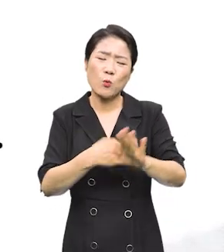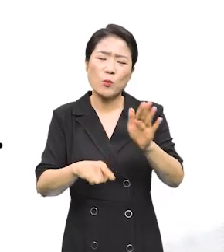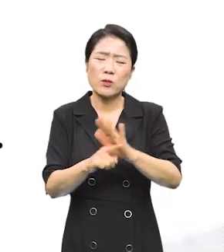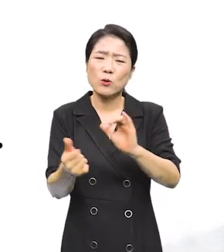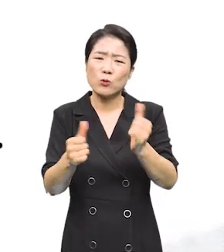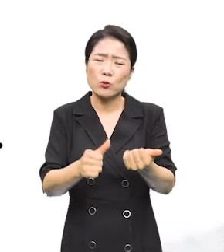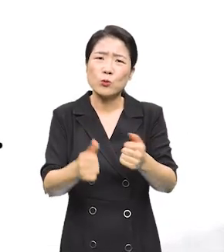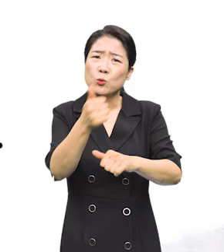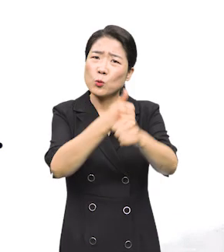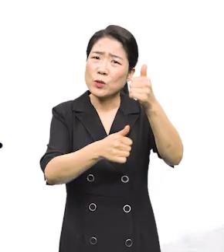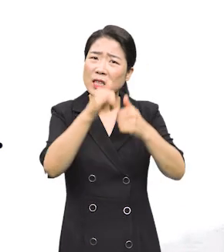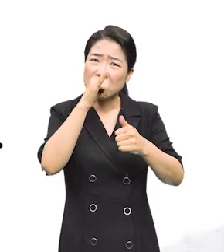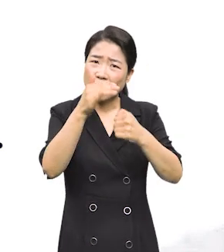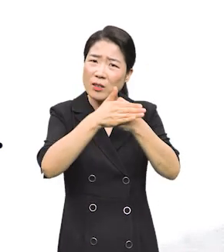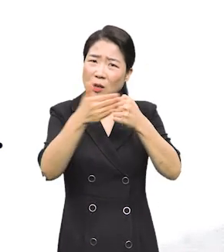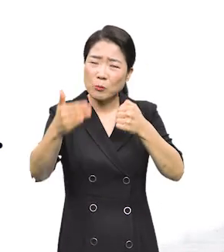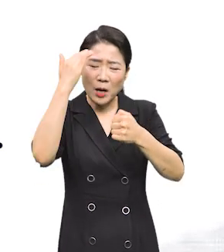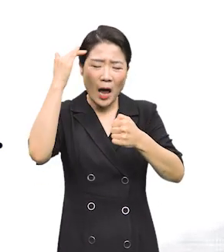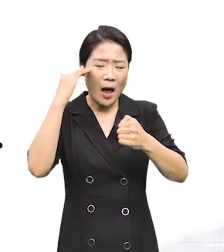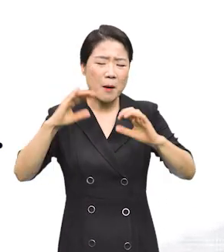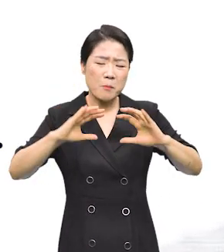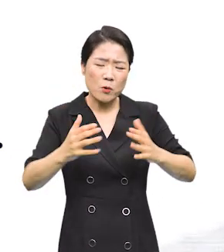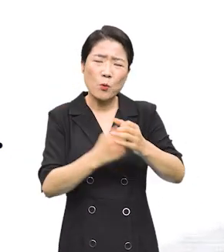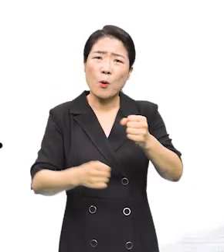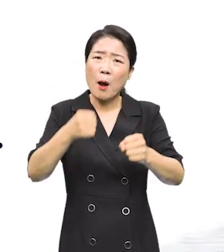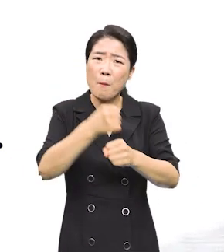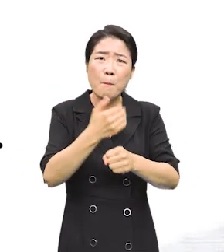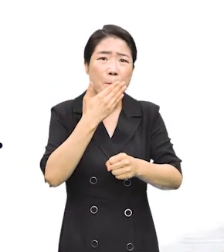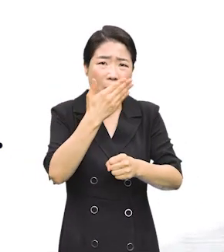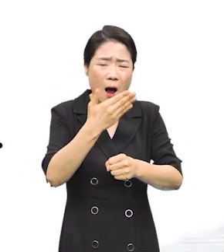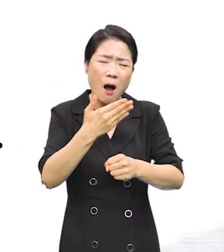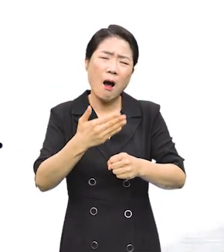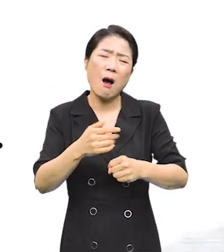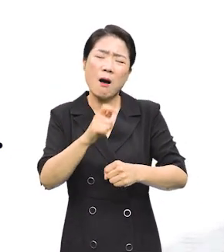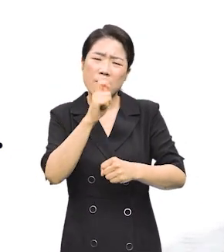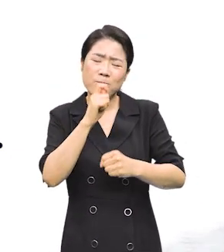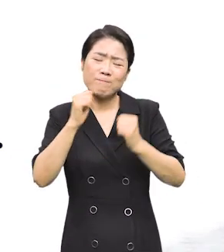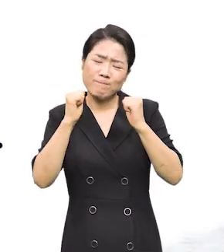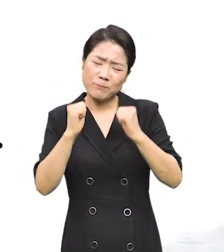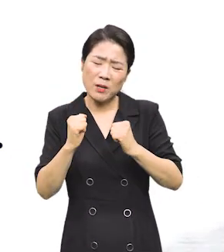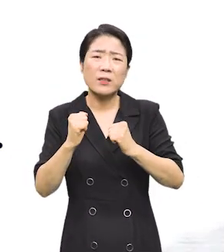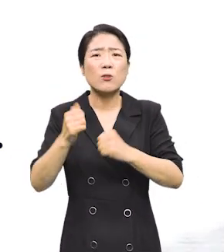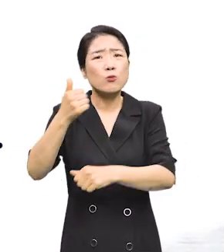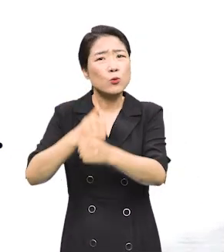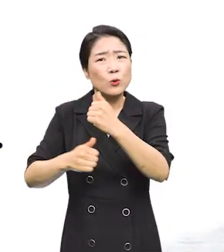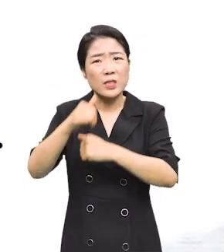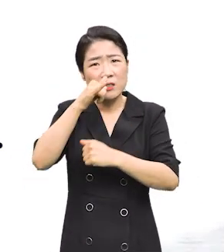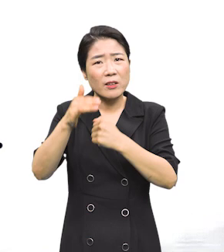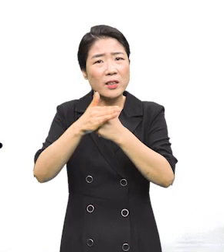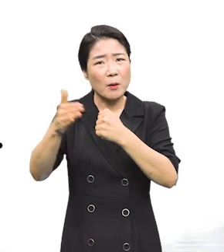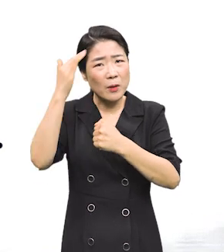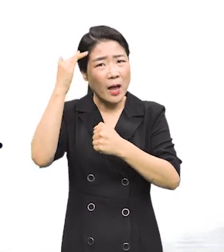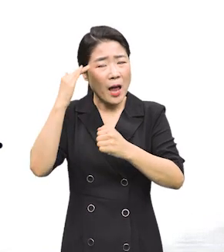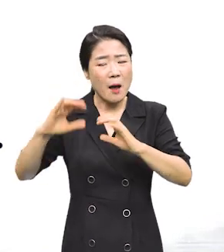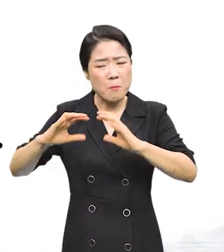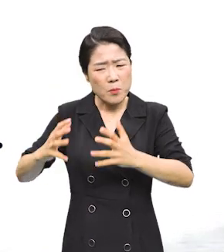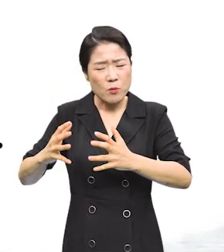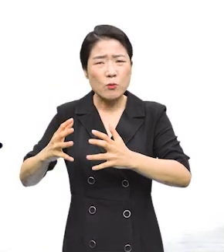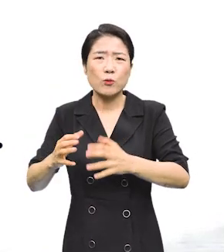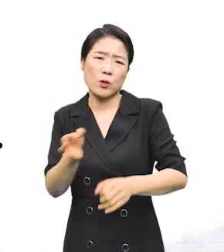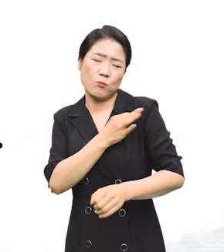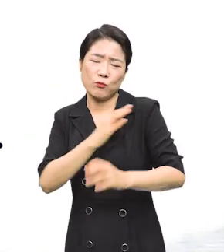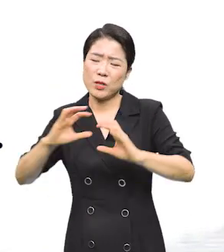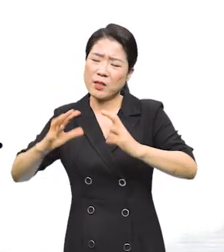선열이 있었기에 대한민국이 회복되었고 묵묵히 자리를 지켜온 우리 후손들이 있었기에 대한민국이